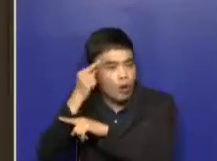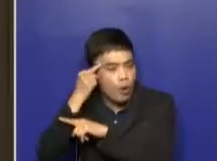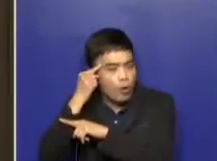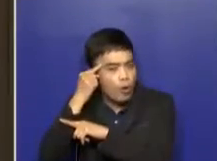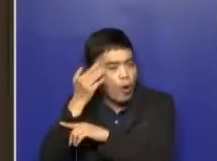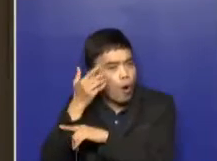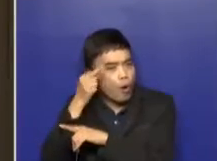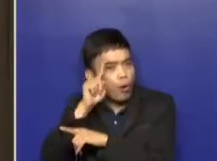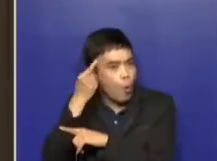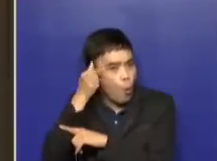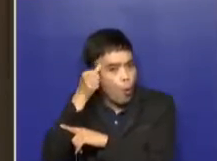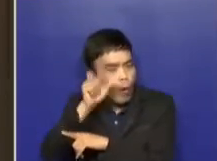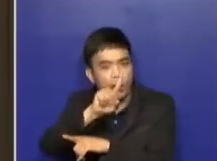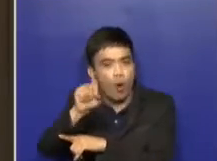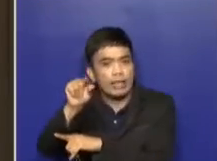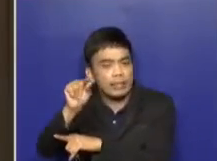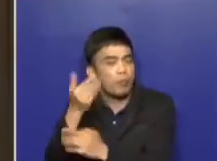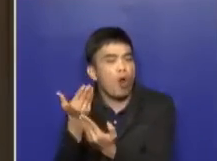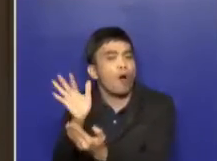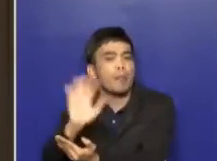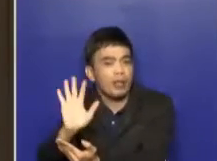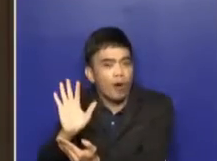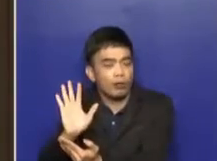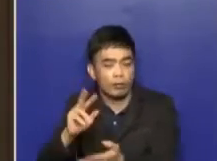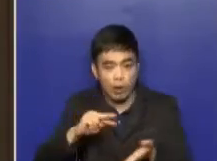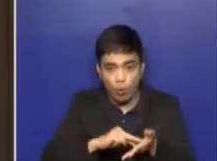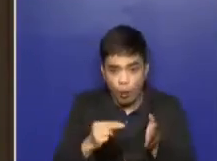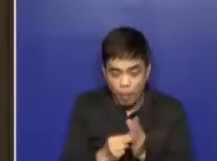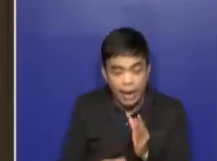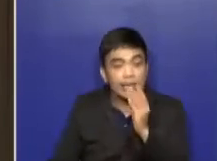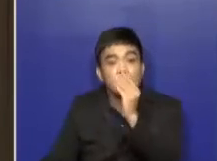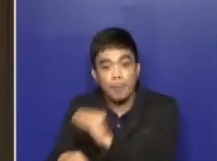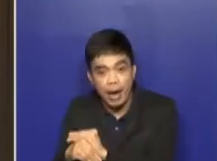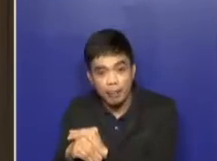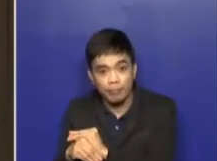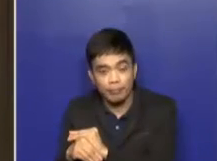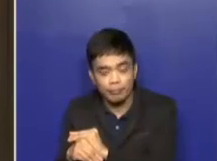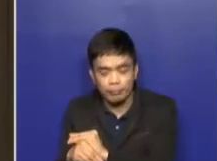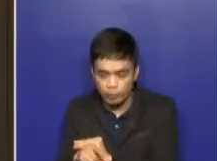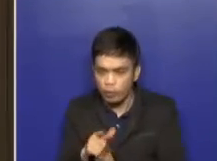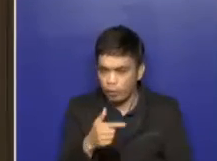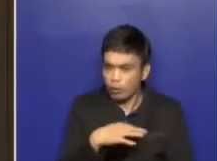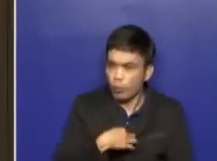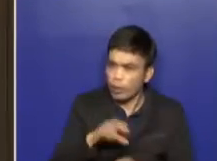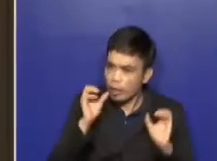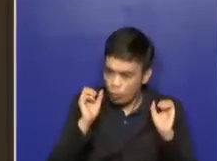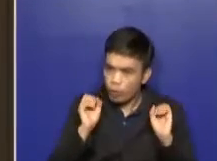อย่างนี้หรือเปล่าถ้าอย่างนี้เนี่ยผมถือว่าเป็นการเพิ่มสิทธินะไม่ใช่การรอนสิทธิ์ถ้าท่านชี้แจงอย่างนี้ผมว่าผมลงคะแนน